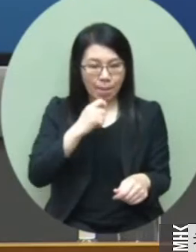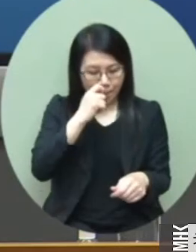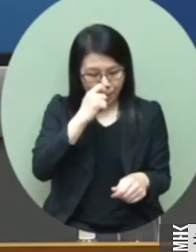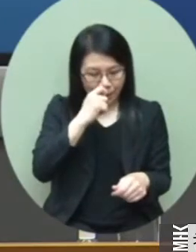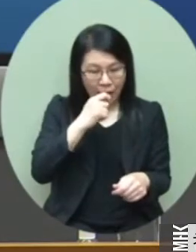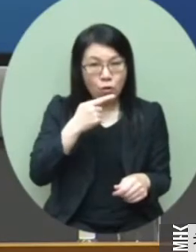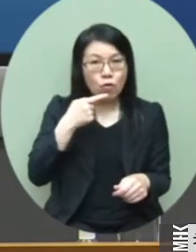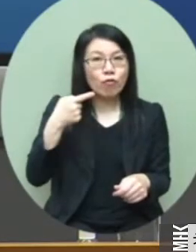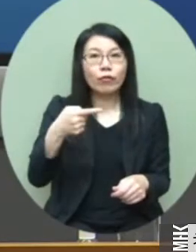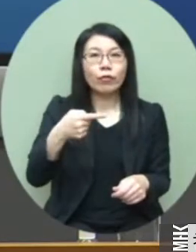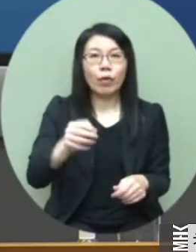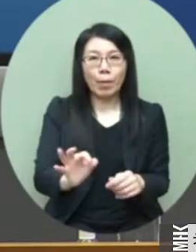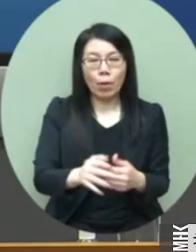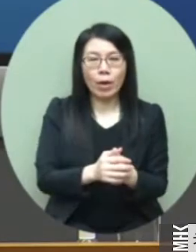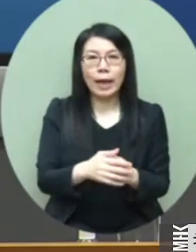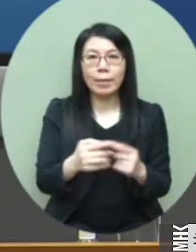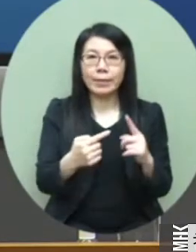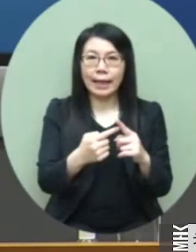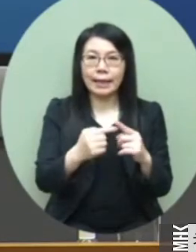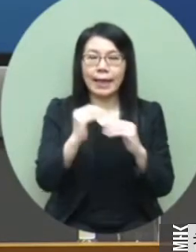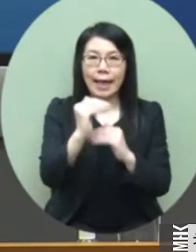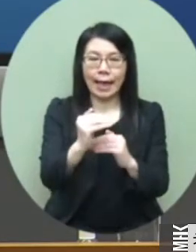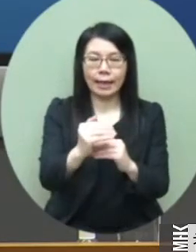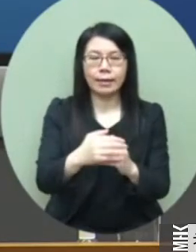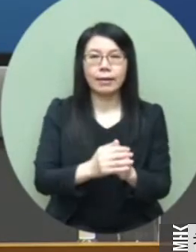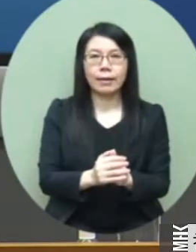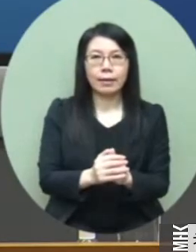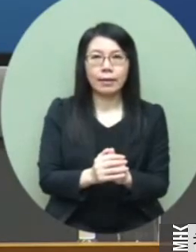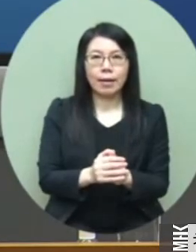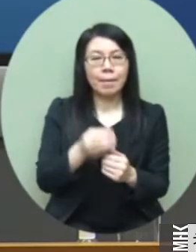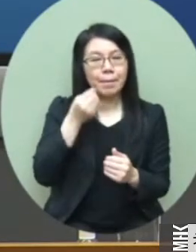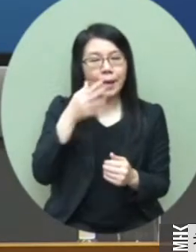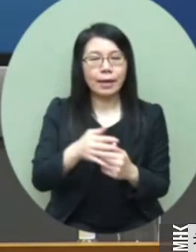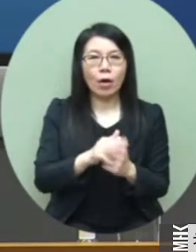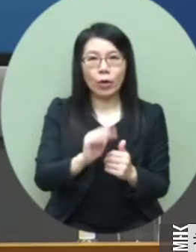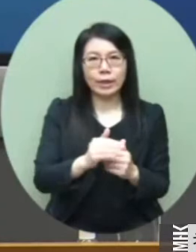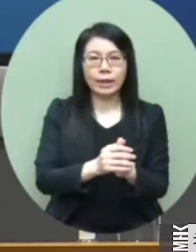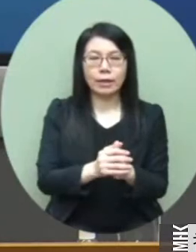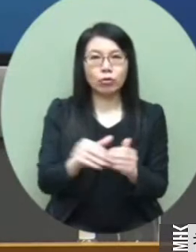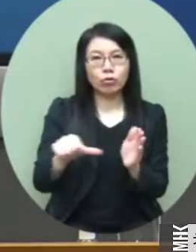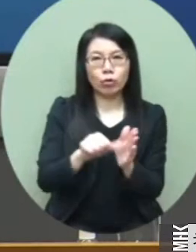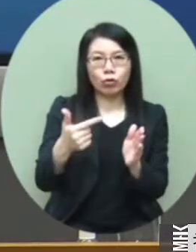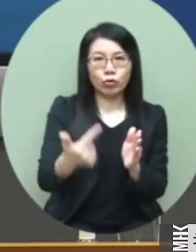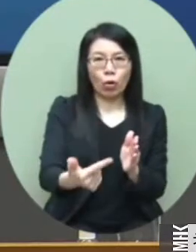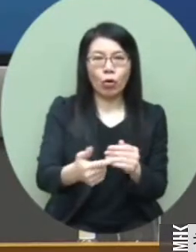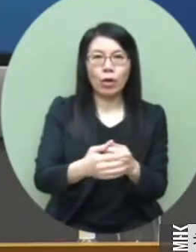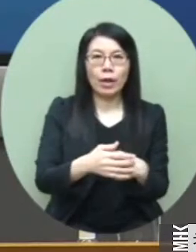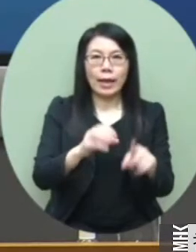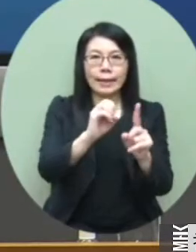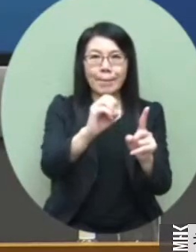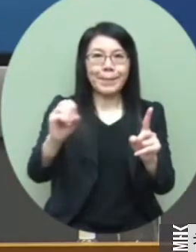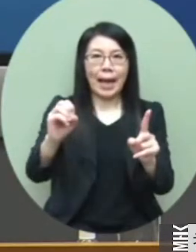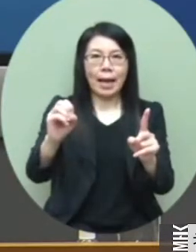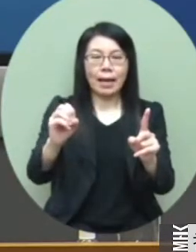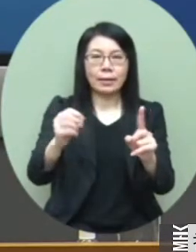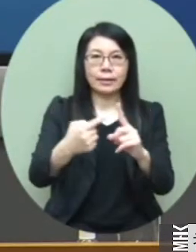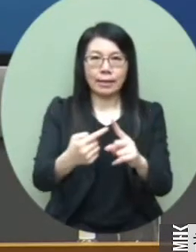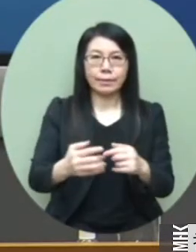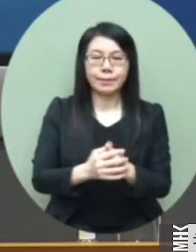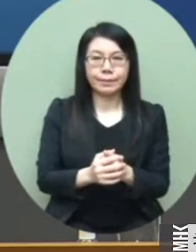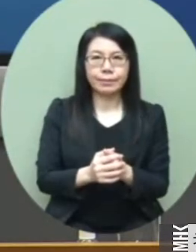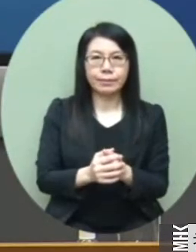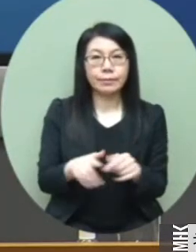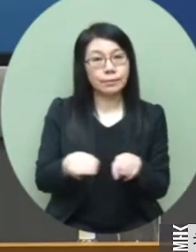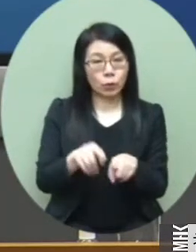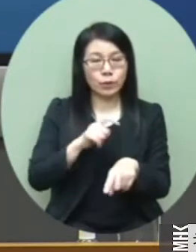嘅話咧，係有關人數嘅限制咧都會咧係放寬至到咧係最多係可以100人。咁同